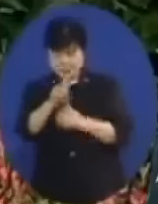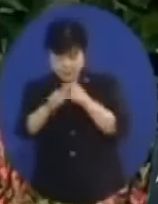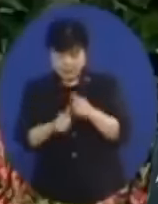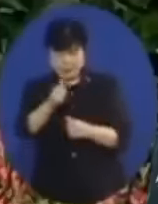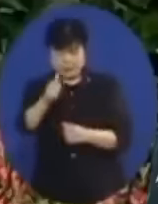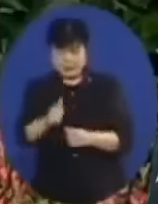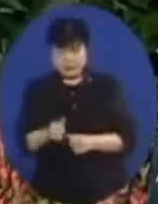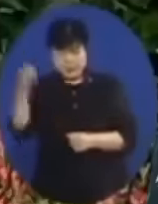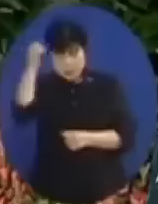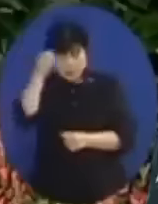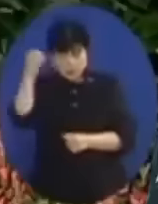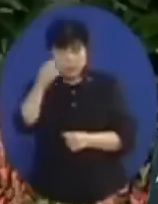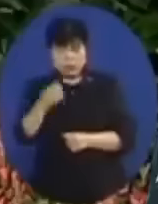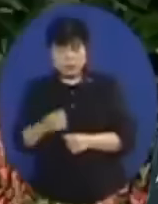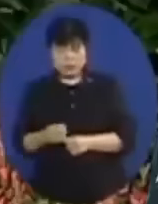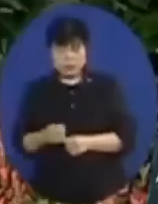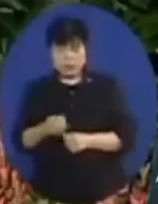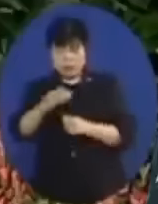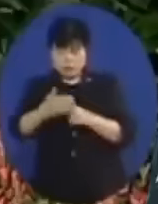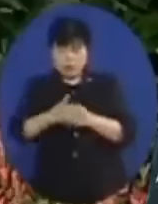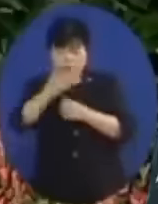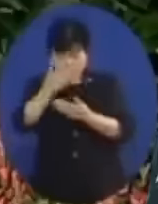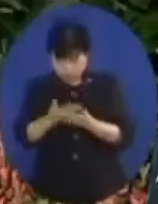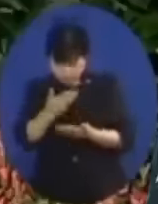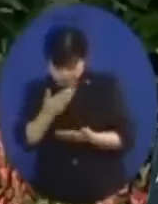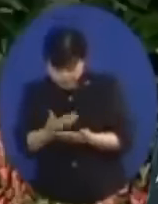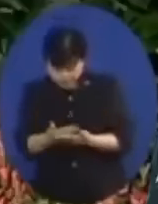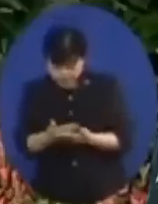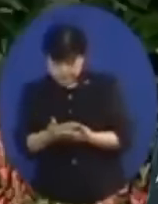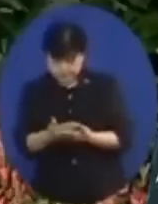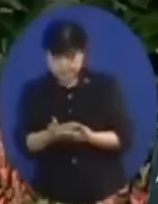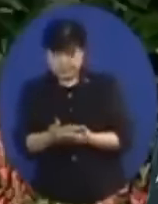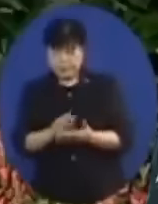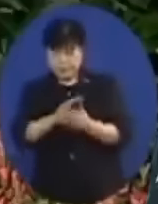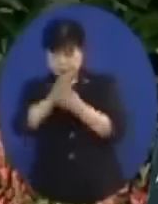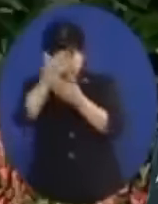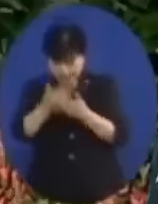아버지여, 성령으로 오늘 도와주시옵소서.